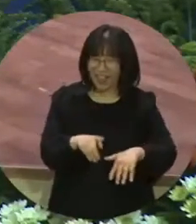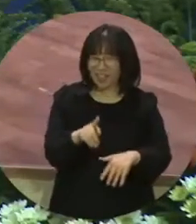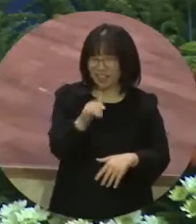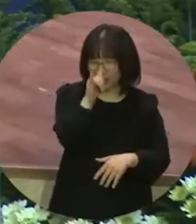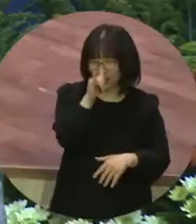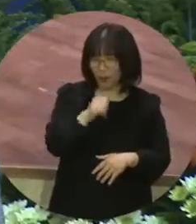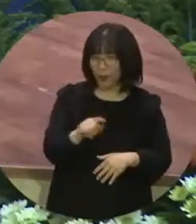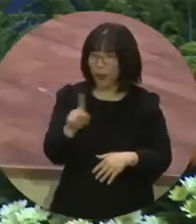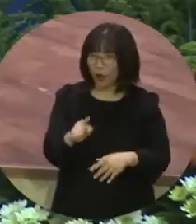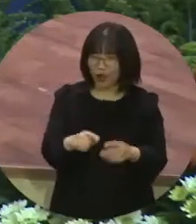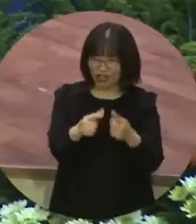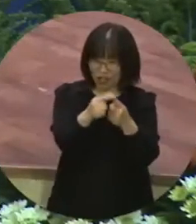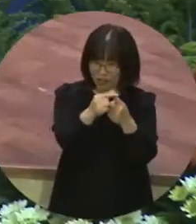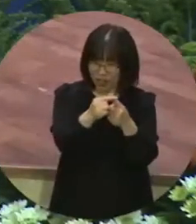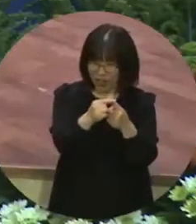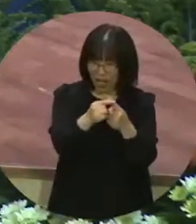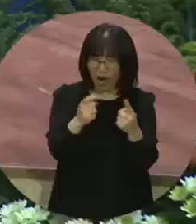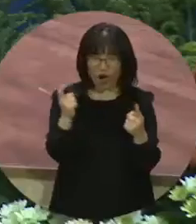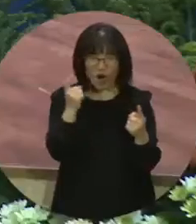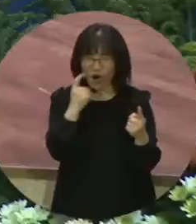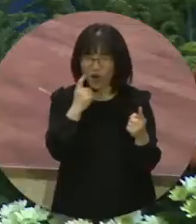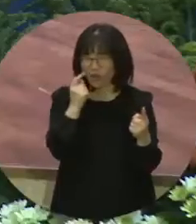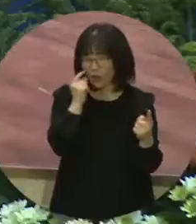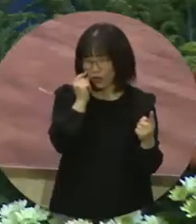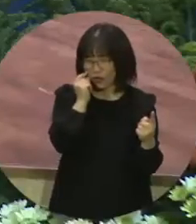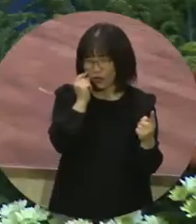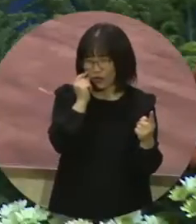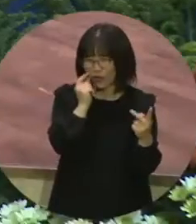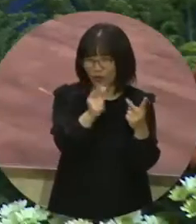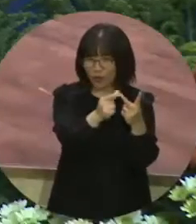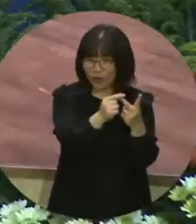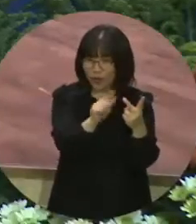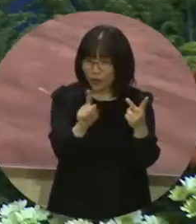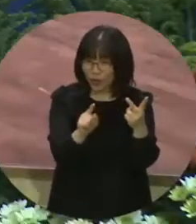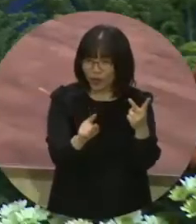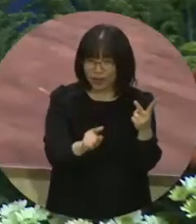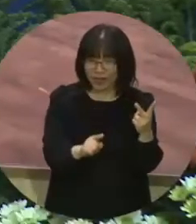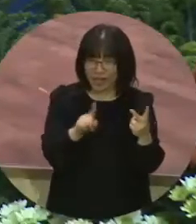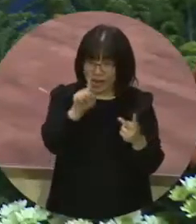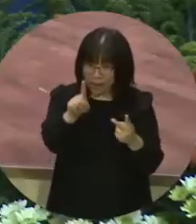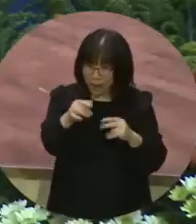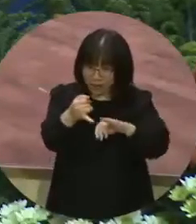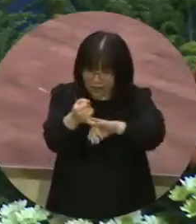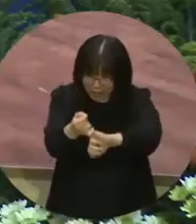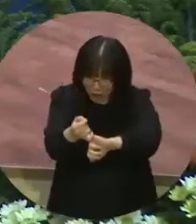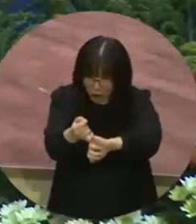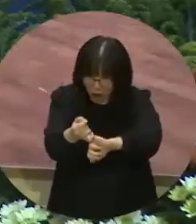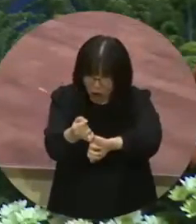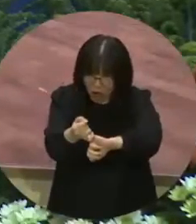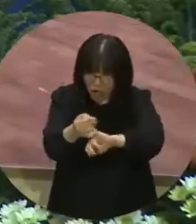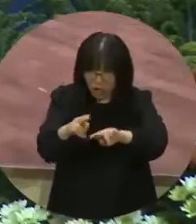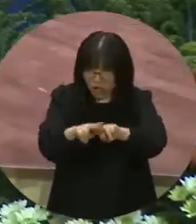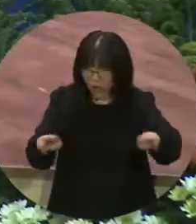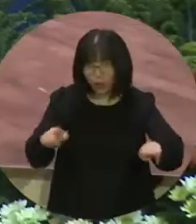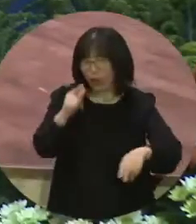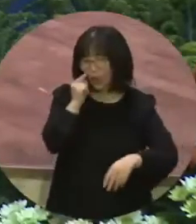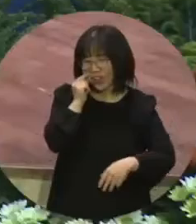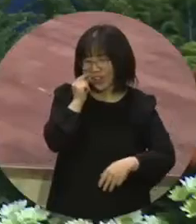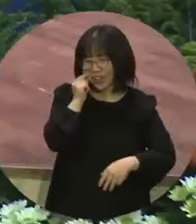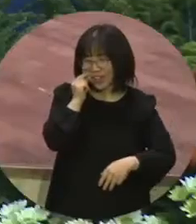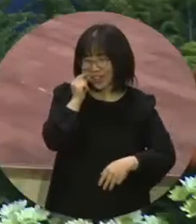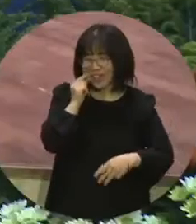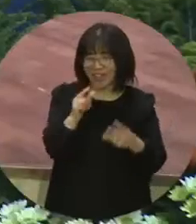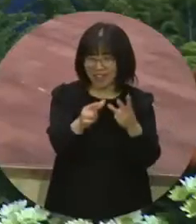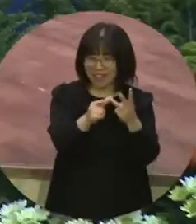번째는 거짓말을 못하십니다. 두 번째는 한 번 약속하시고 취소하거나 파기하신 분이